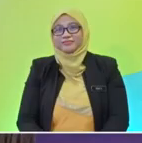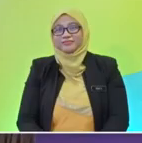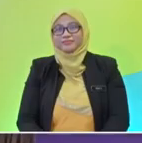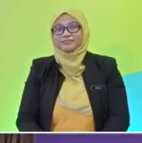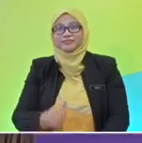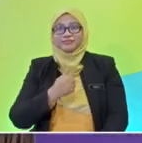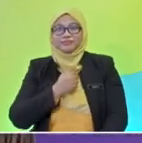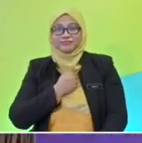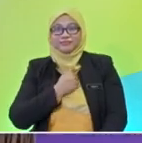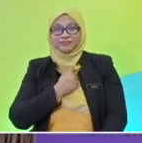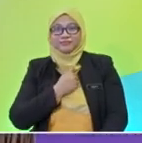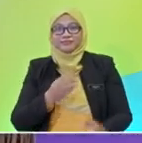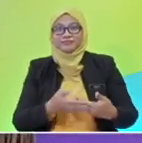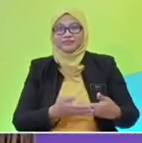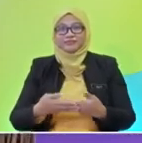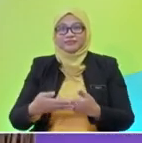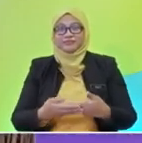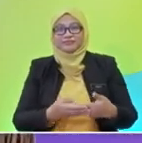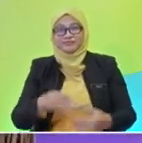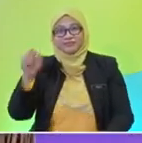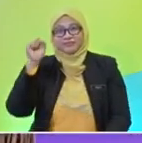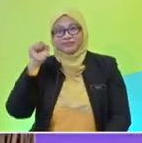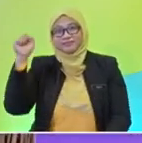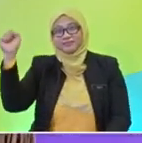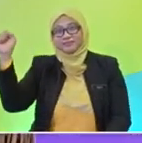Aku anak merdeka,